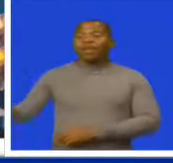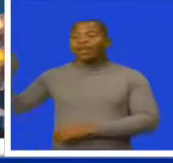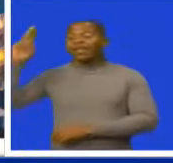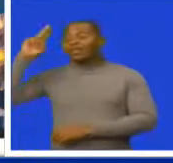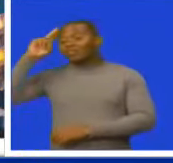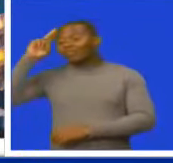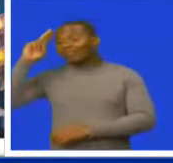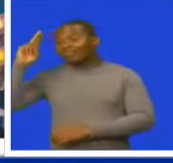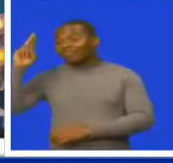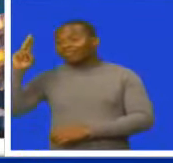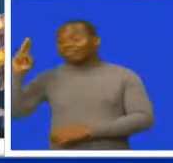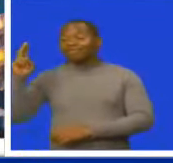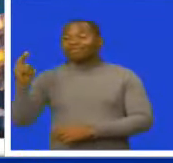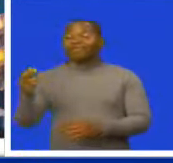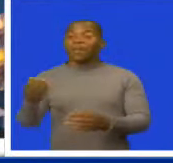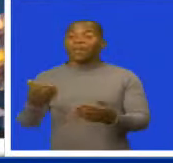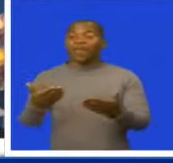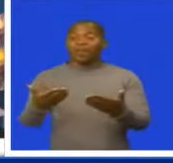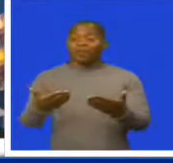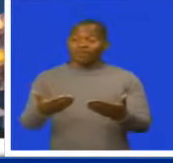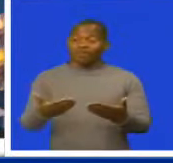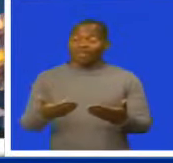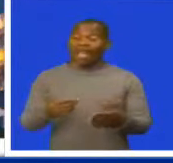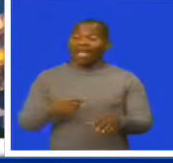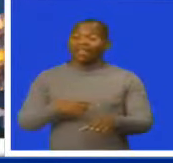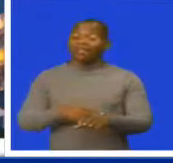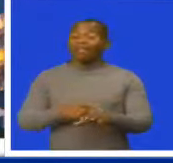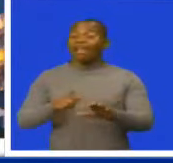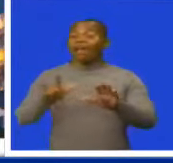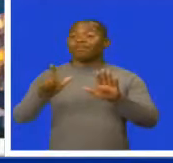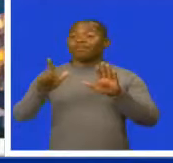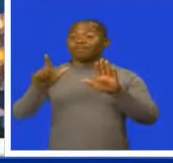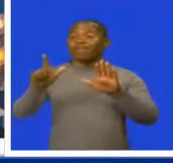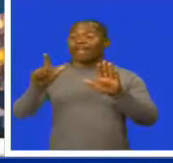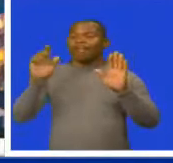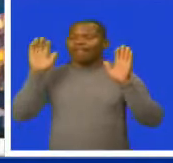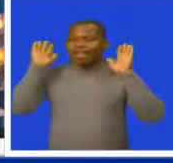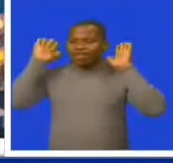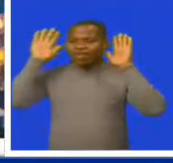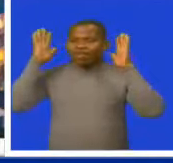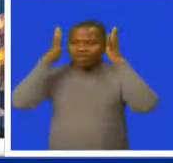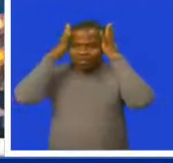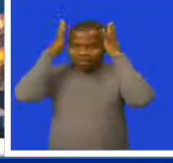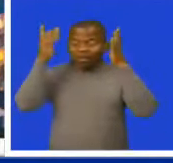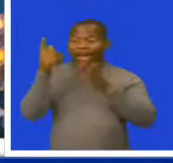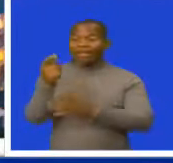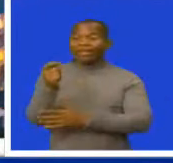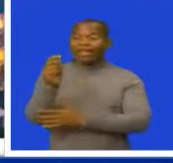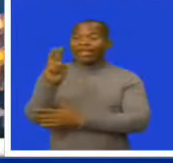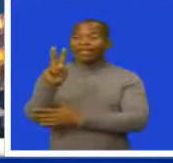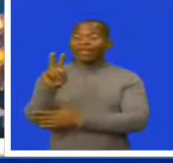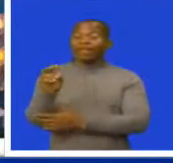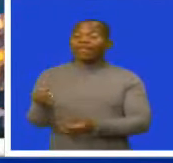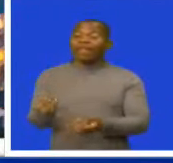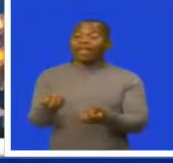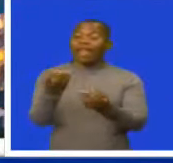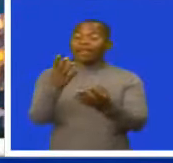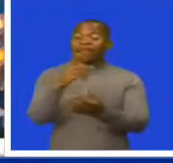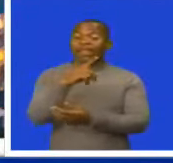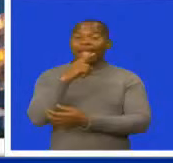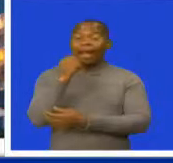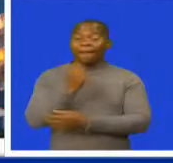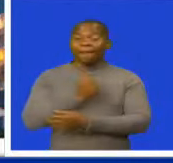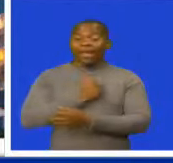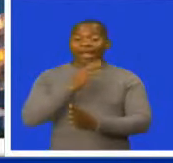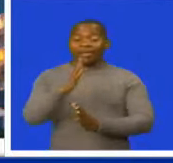Lishanile masotla mahle lishanile nenobangosilenhle yemukulani tindzaba tensimbi esikhombisa utethulelwa ngomsakato wetithombe yeswatini